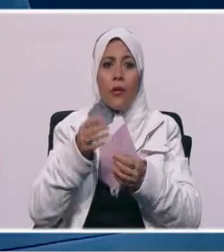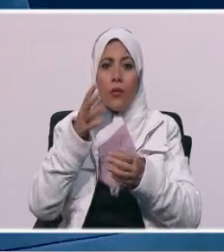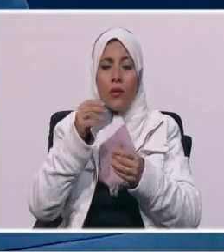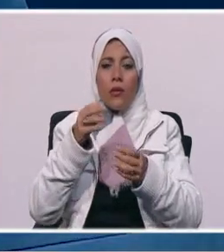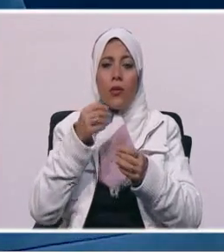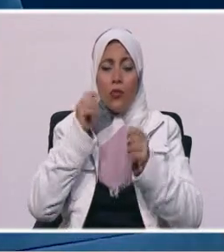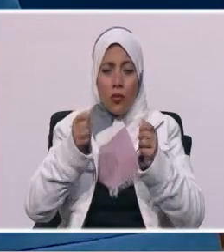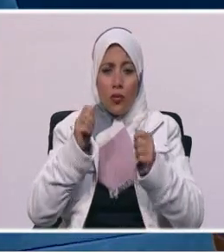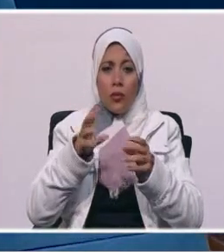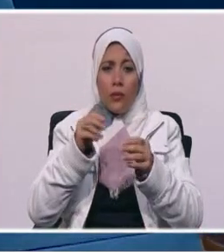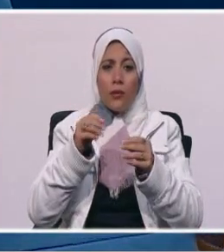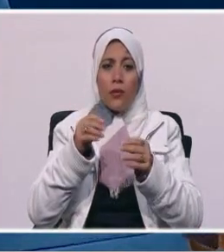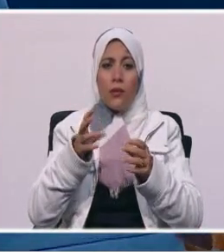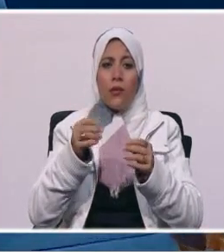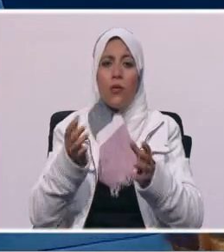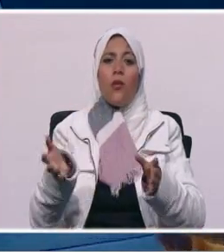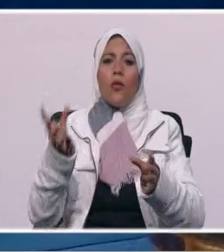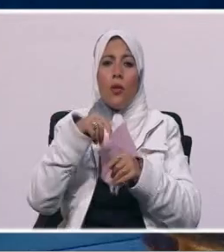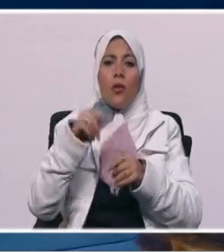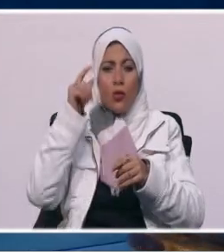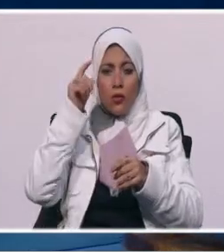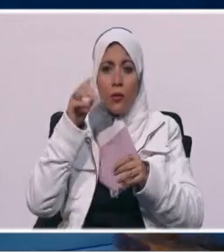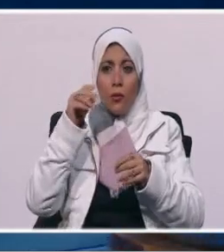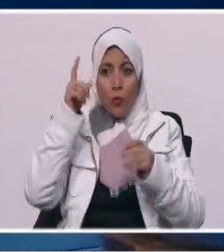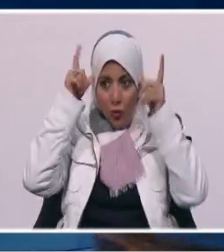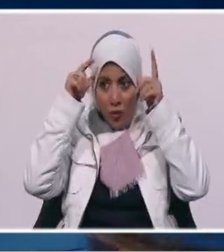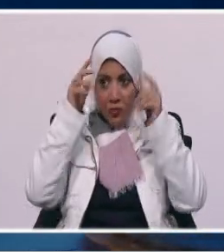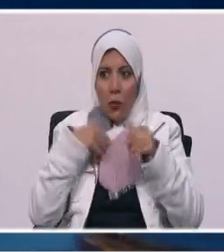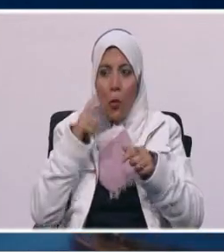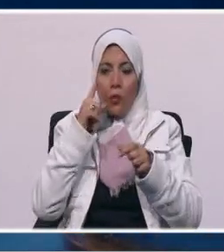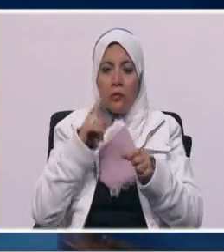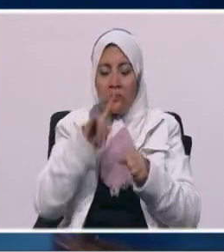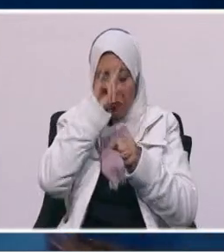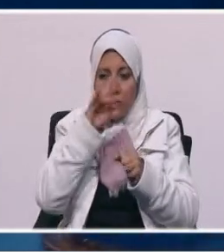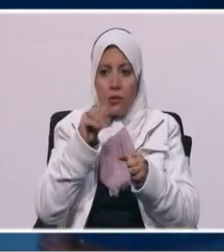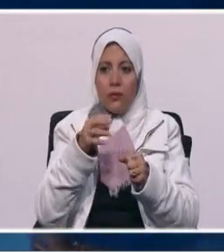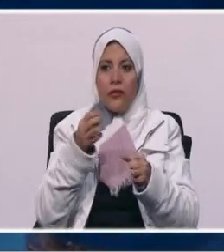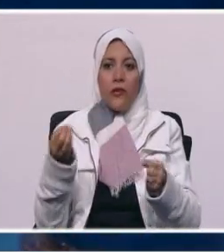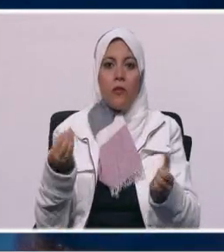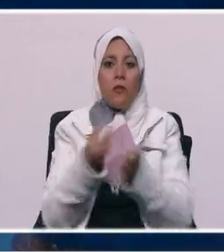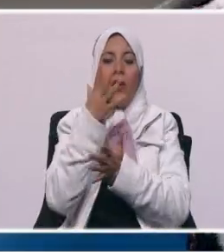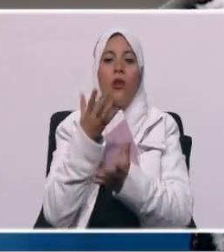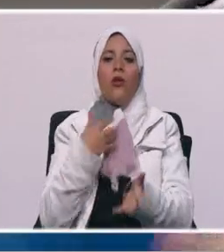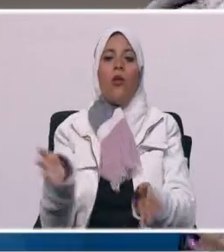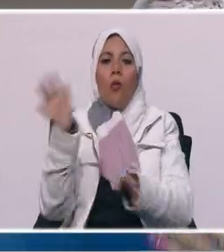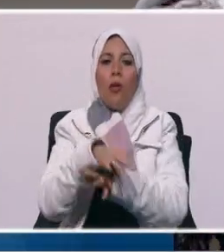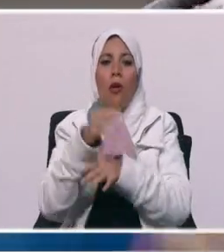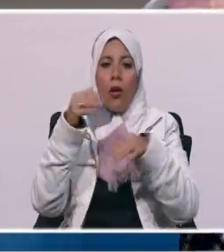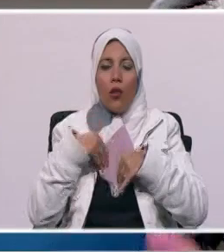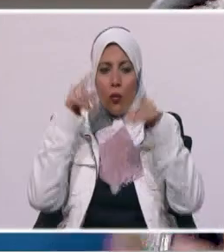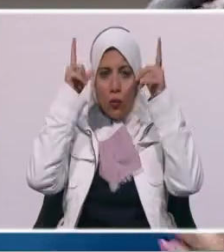حصل له حاجة هو ضايقته، فبالتالي اتقلبنا احنا الاثنين. القلبة بدل